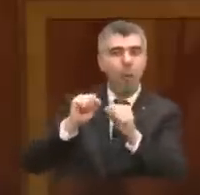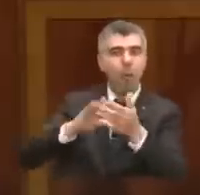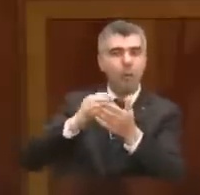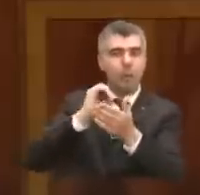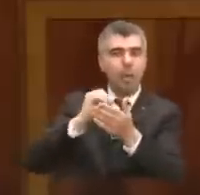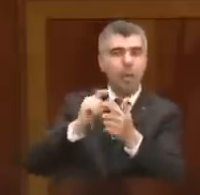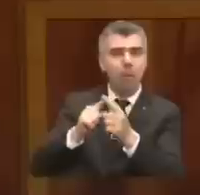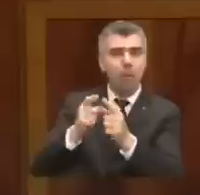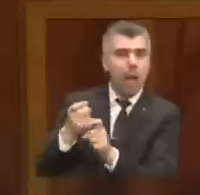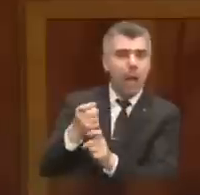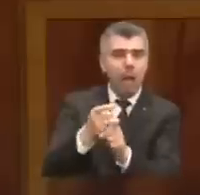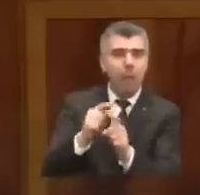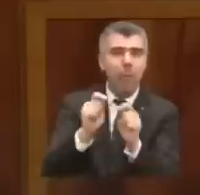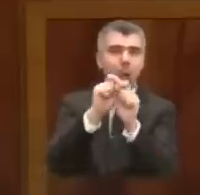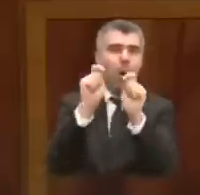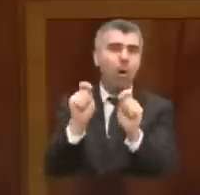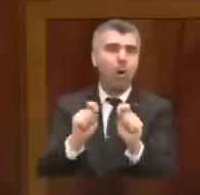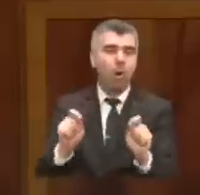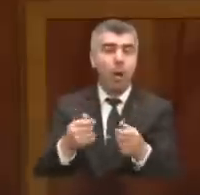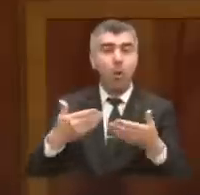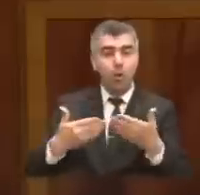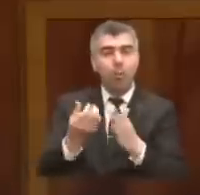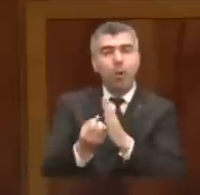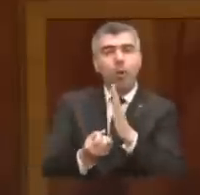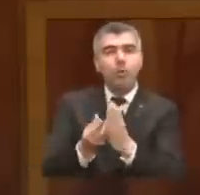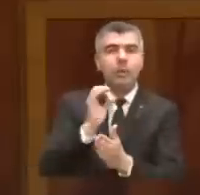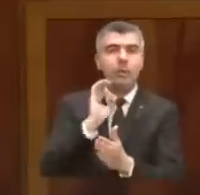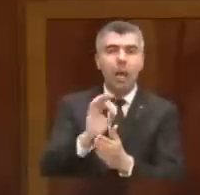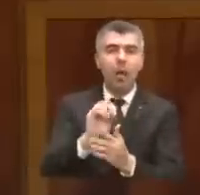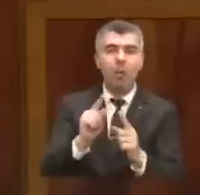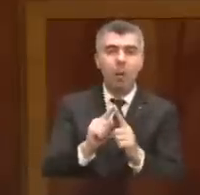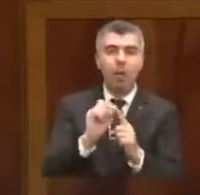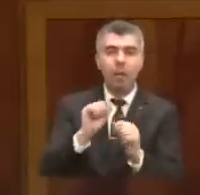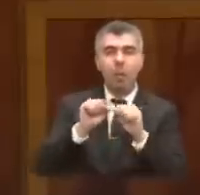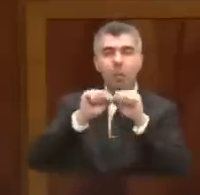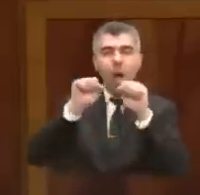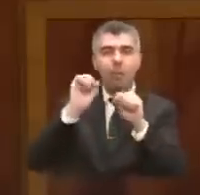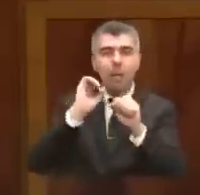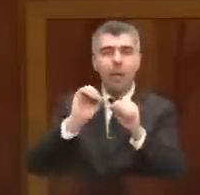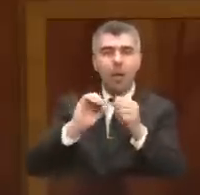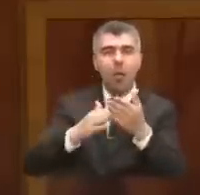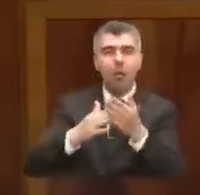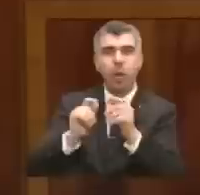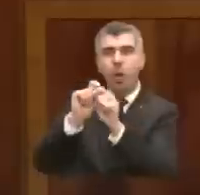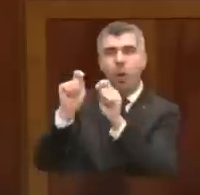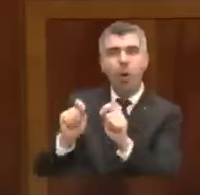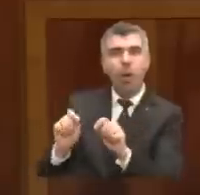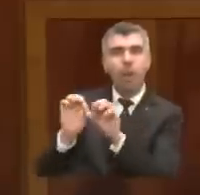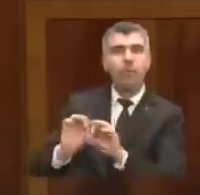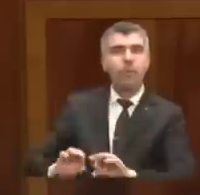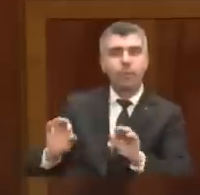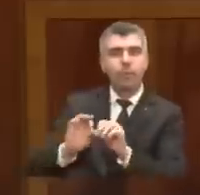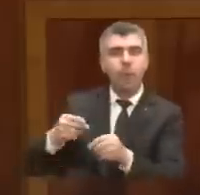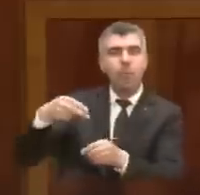أجل الحرية، واليوم خلقنا جيل جديد، جيل المقاومة، ضحايا التحرير، تحرير